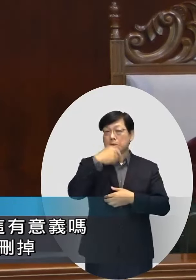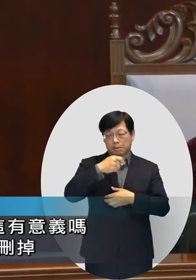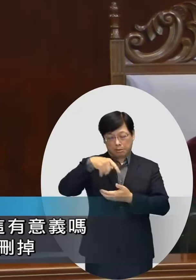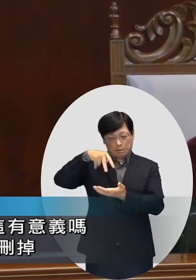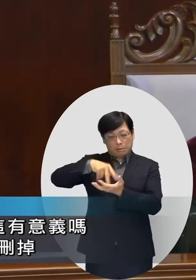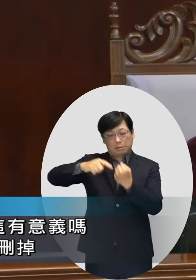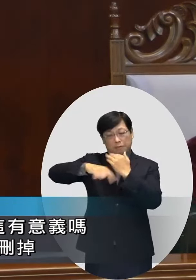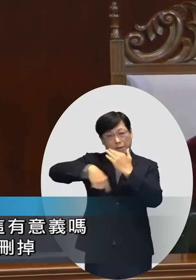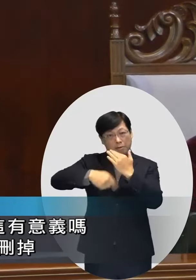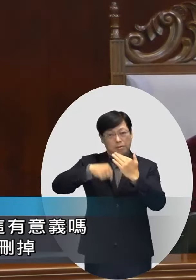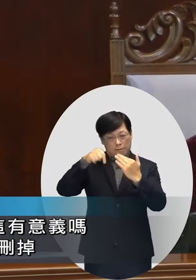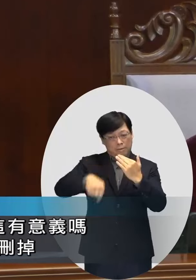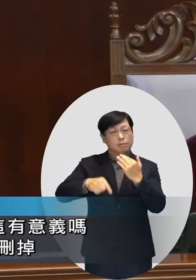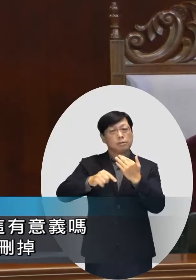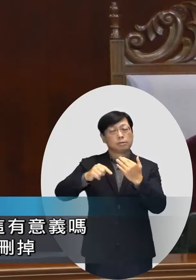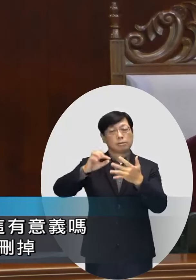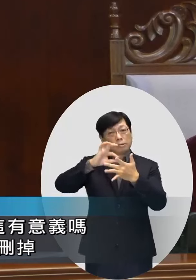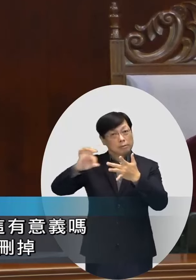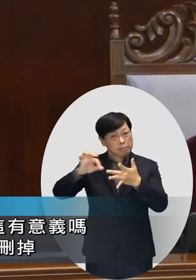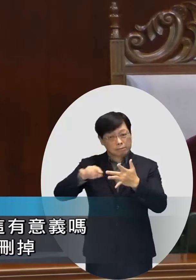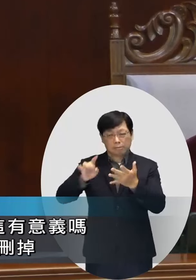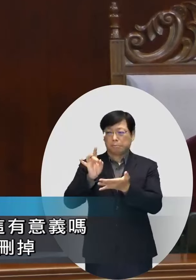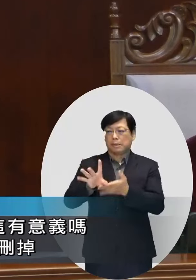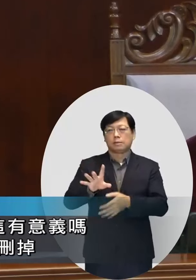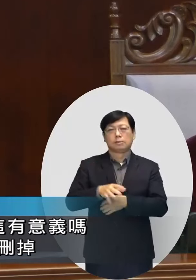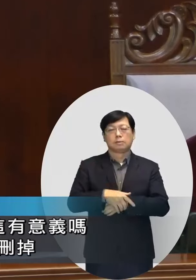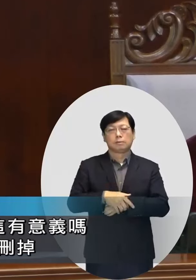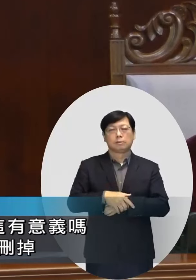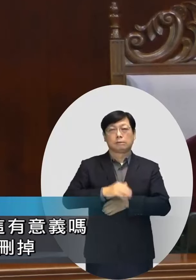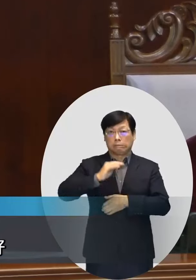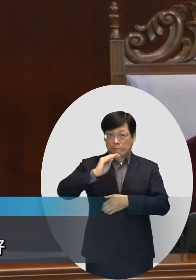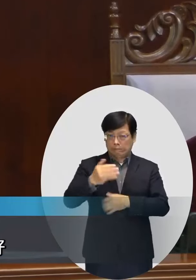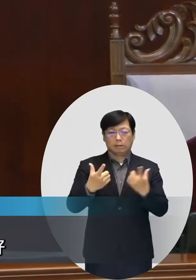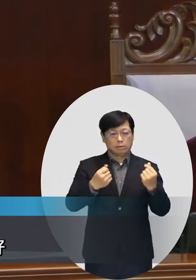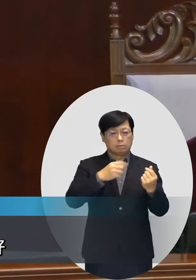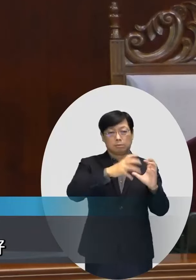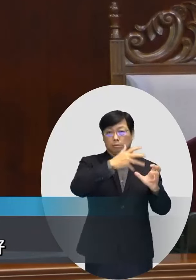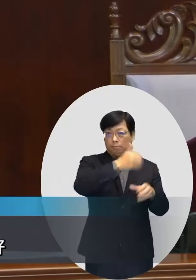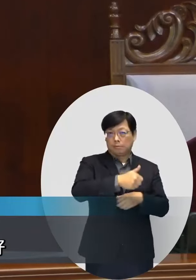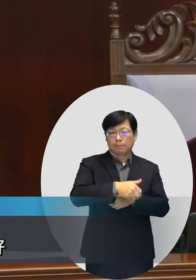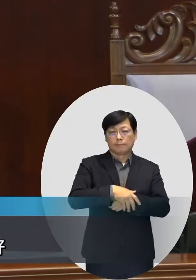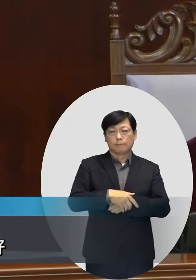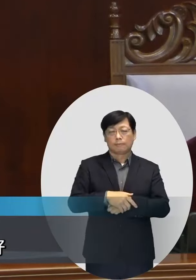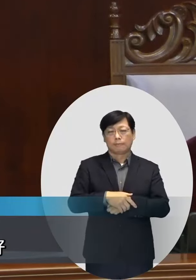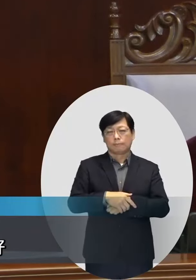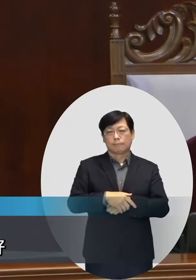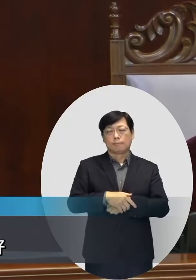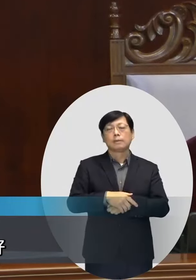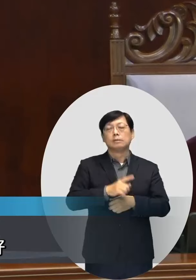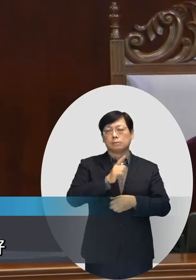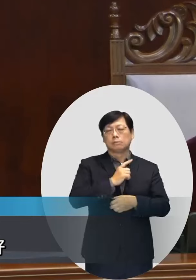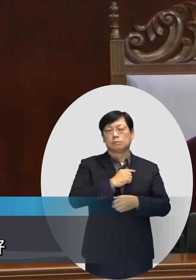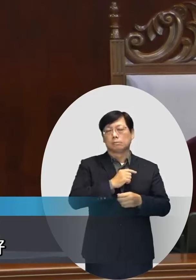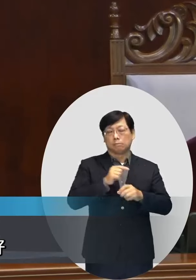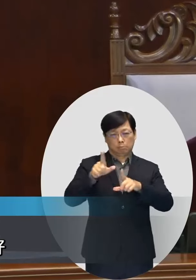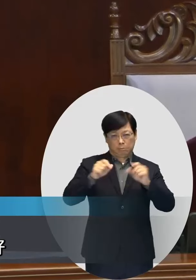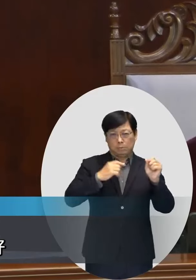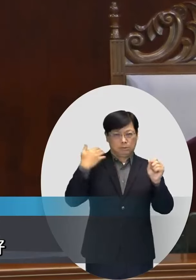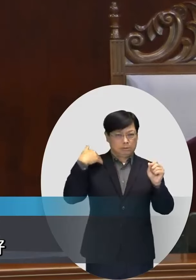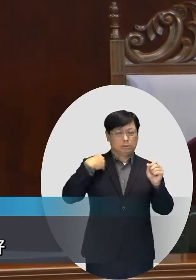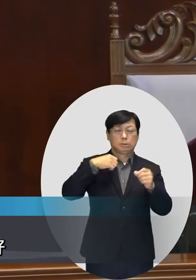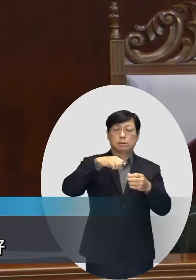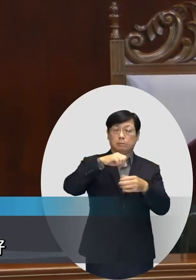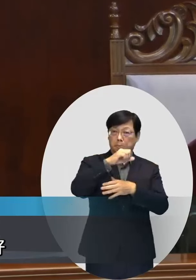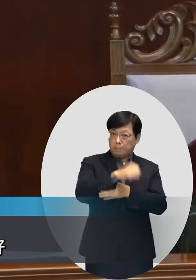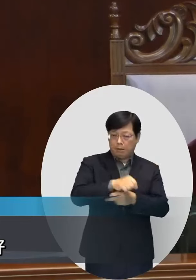院自己去把这一条删掉，但是也请总统履行他的承诺也